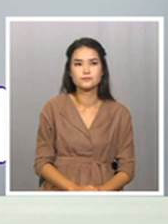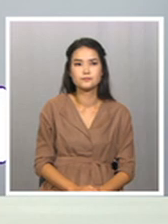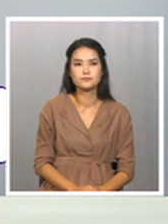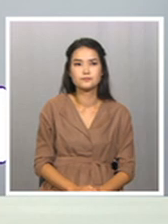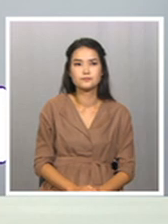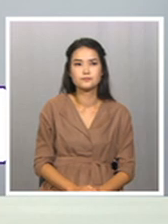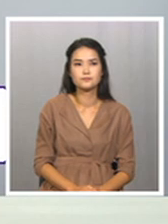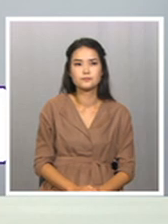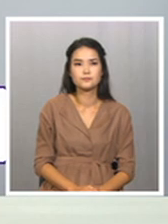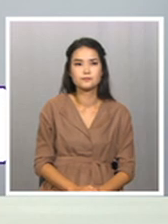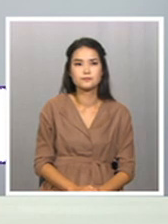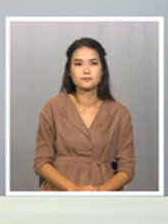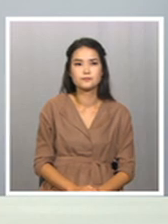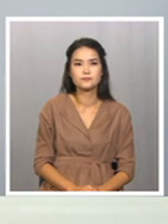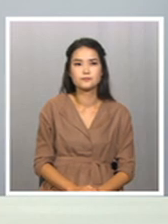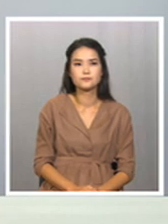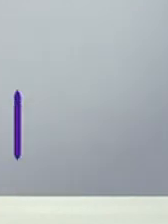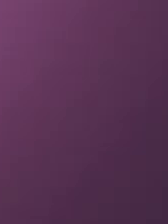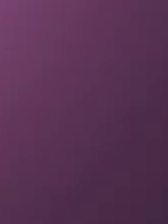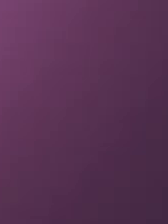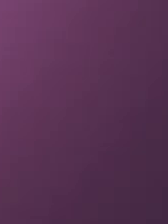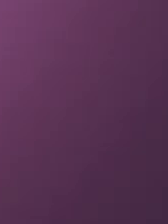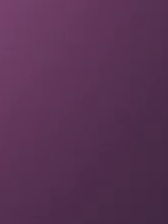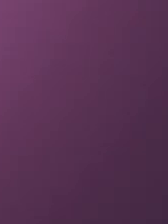Осымен сабағымыз аяқталды. Сау болыңыздар!